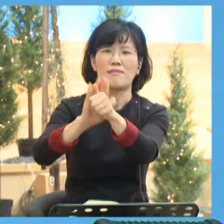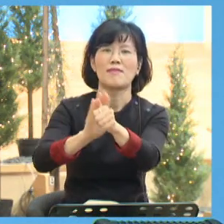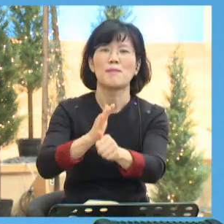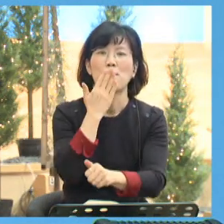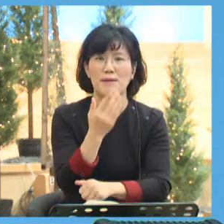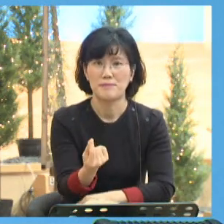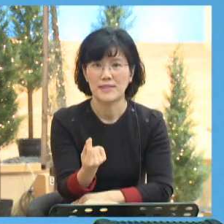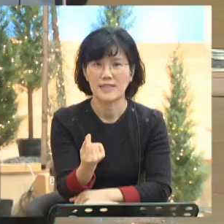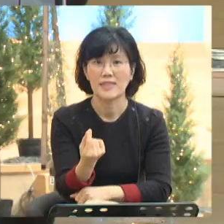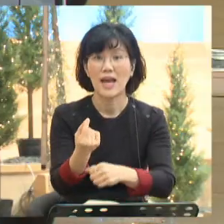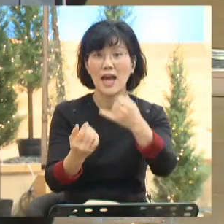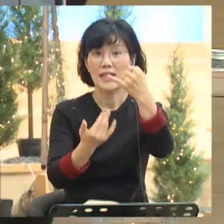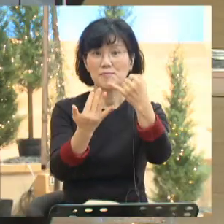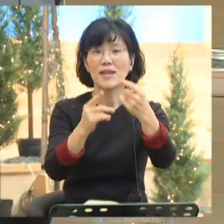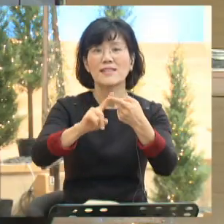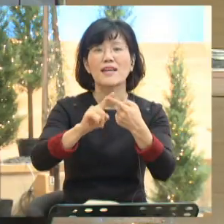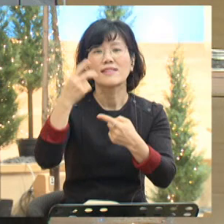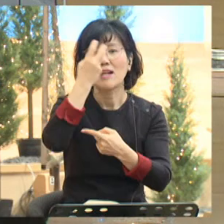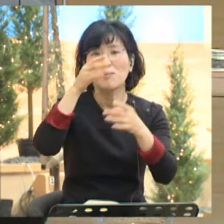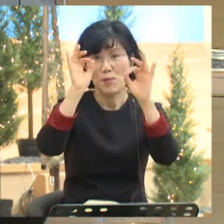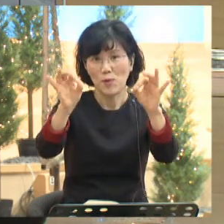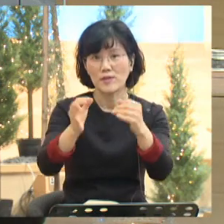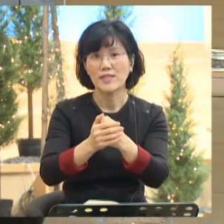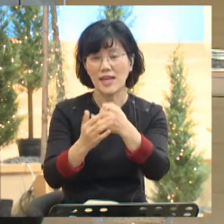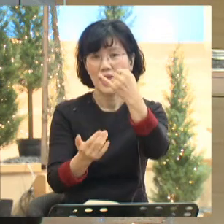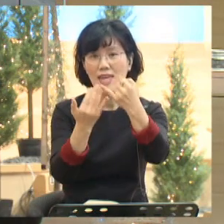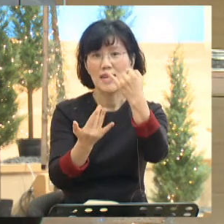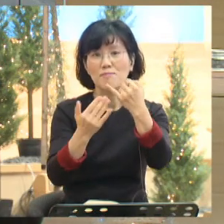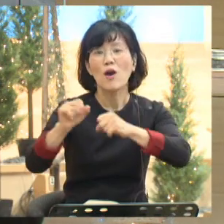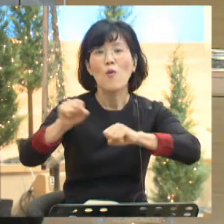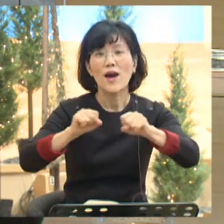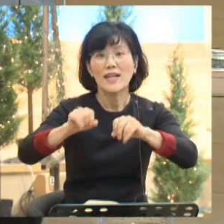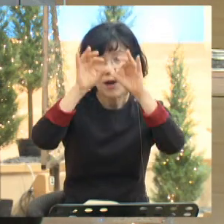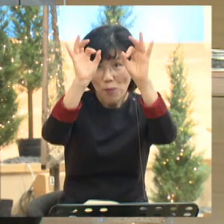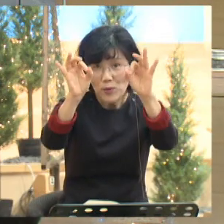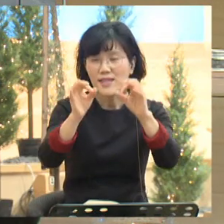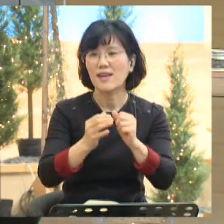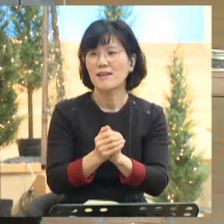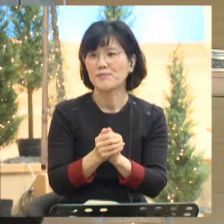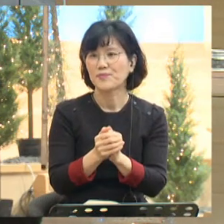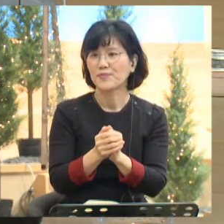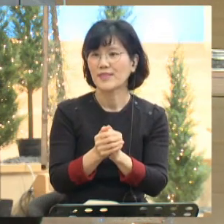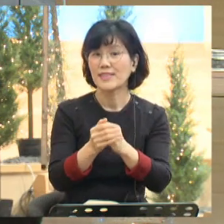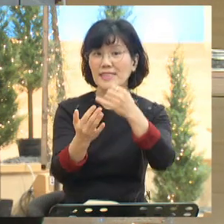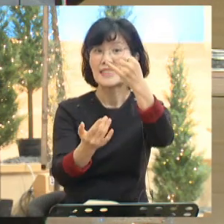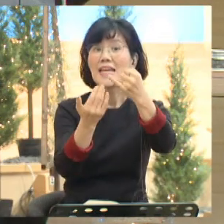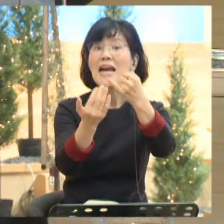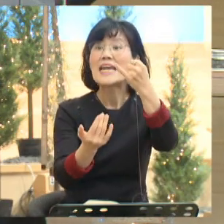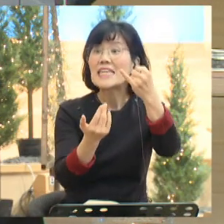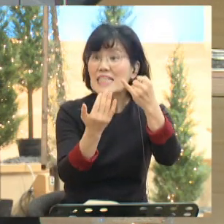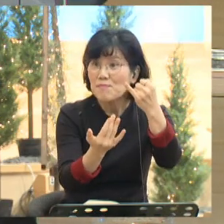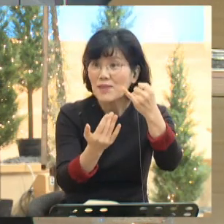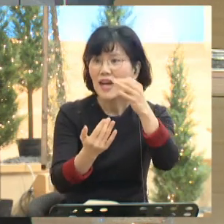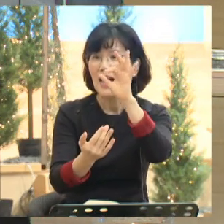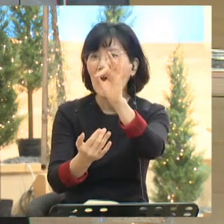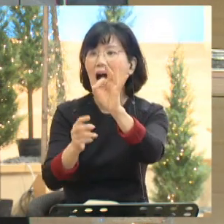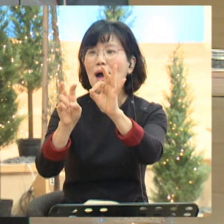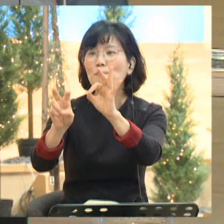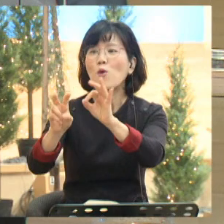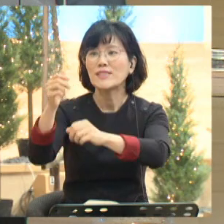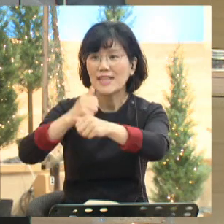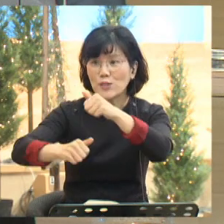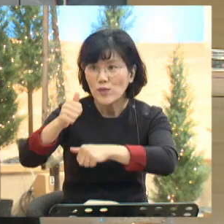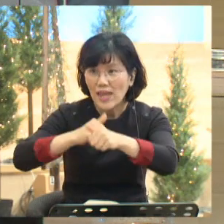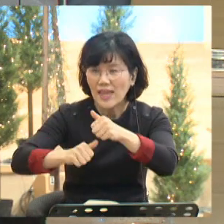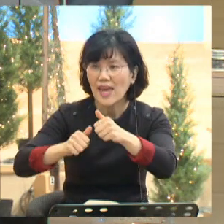자 입다의 대해 3 철 표 보십시다 1 달 활약을 다시 한 번 볼까요 다시 함 읽어 보십시다 지자 입다가 암몬